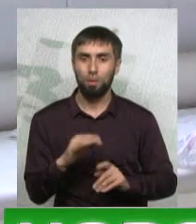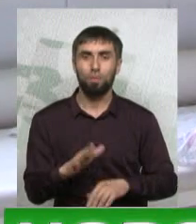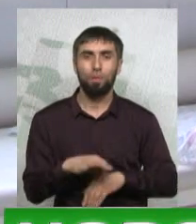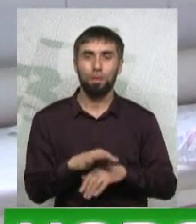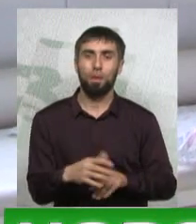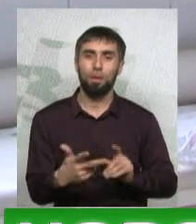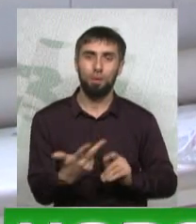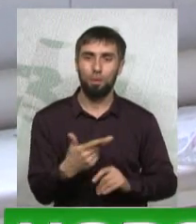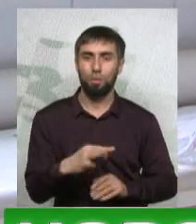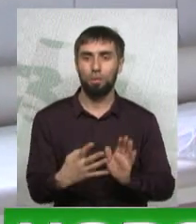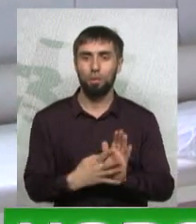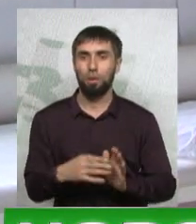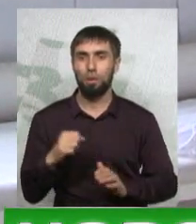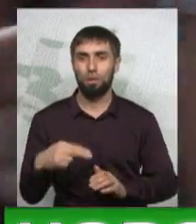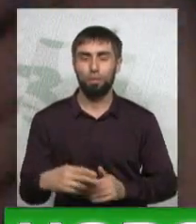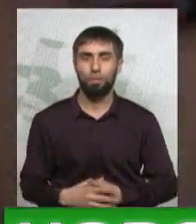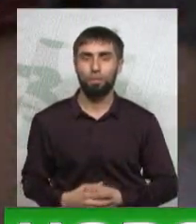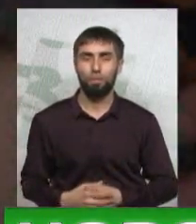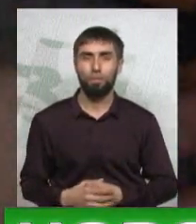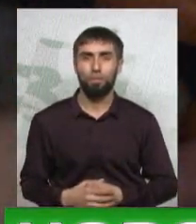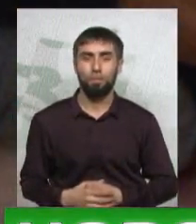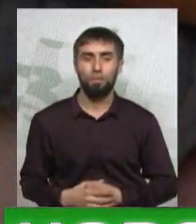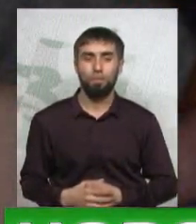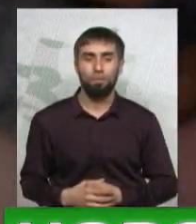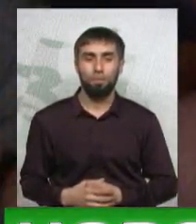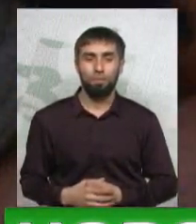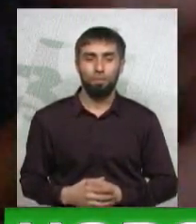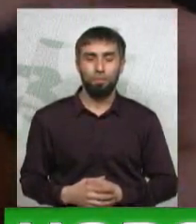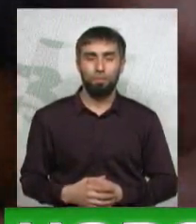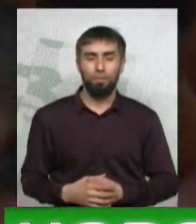проходить с 3 по 9 апреля. Зарима Ивлоева, Адам Далаков, Новости 24.